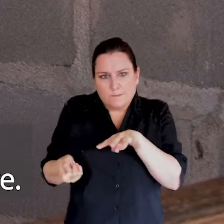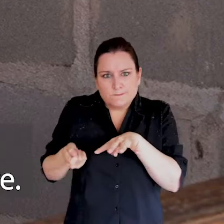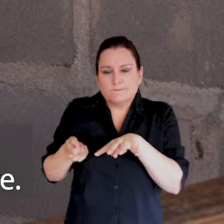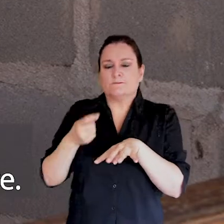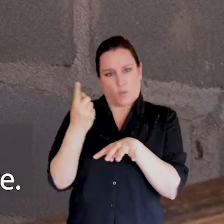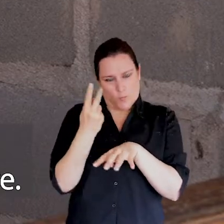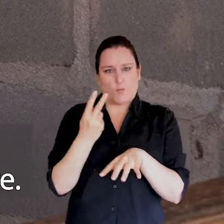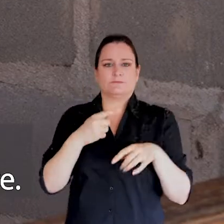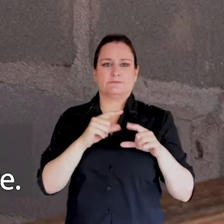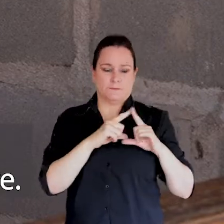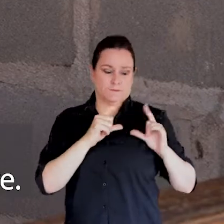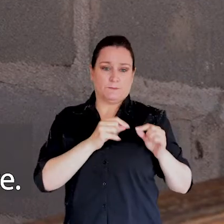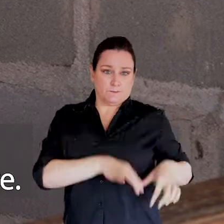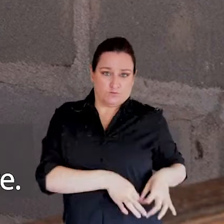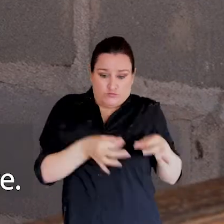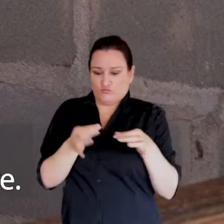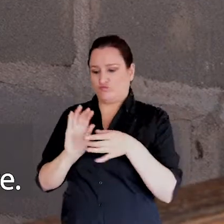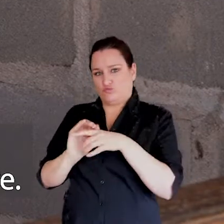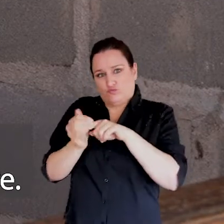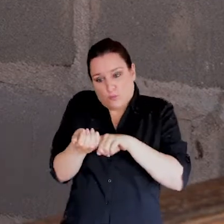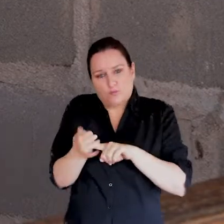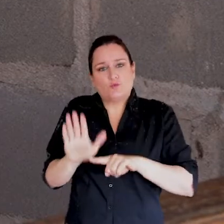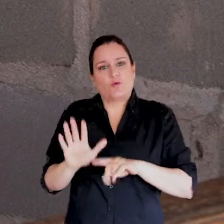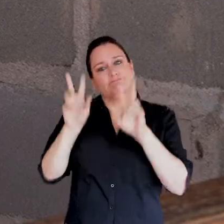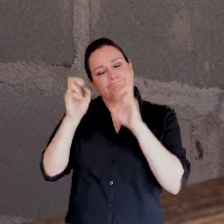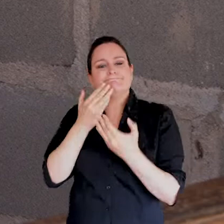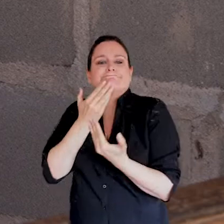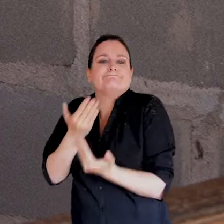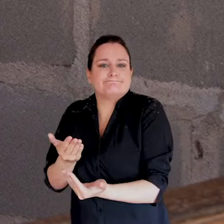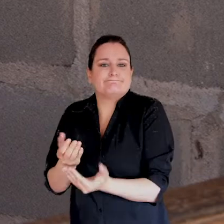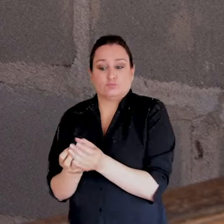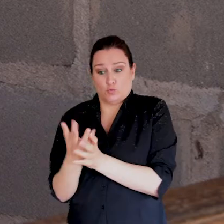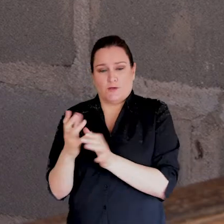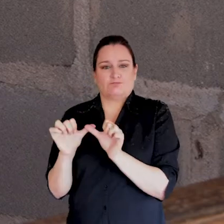afgelopen vat, het, dan heb je dat lapje daar neergezet. Dat is een betaling.